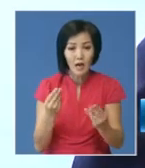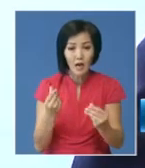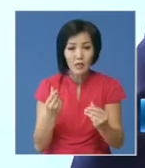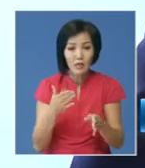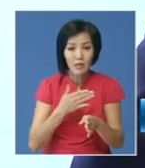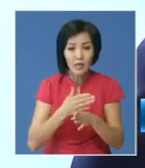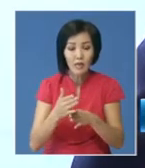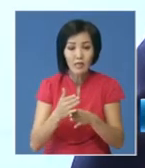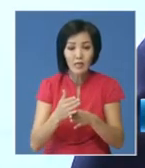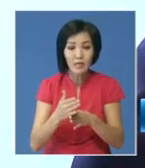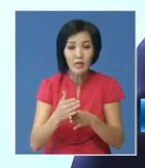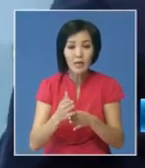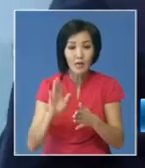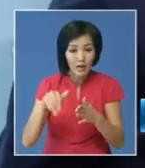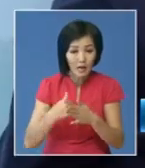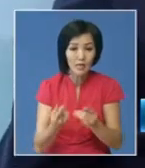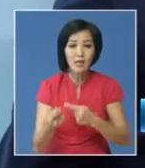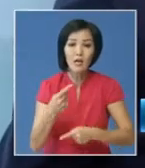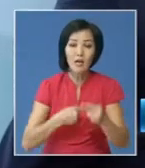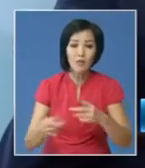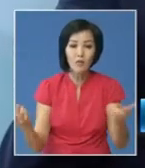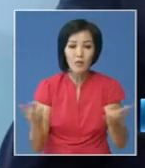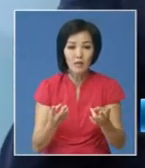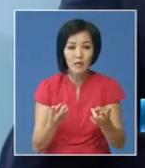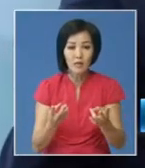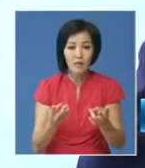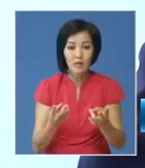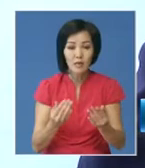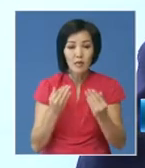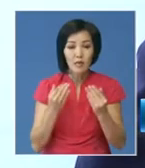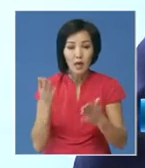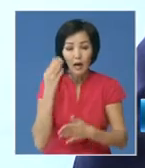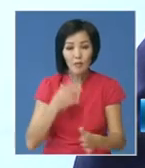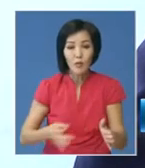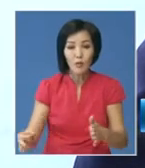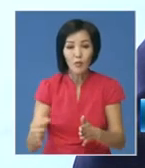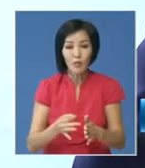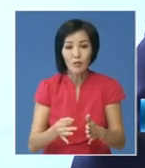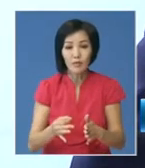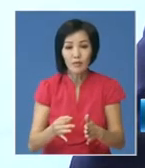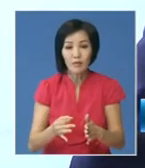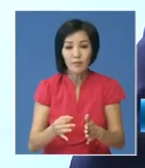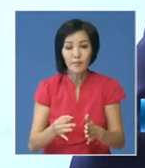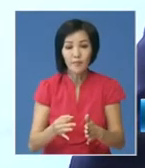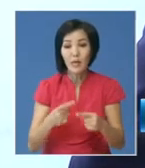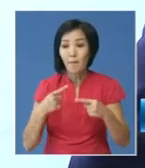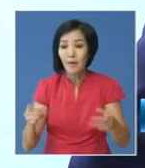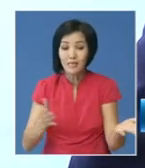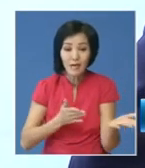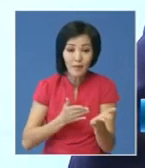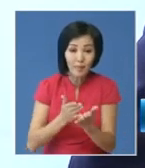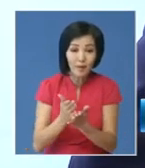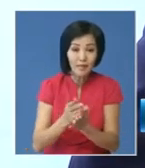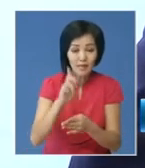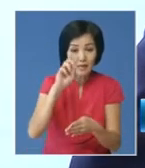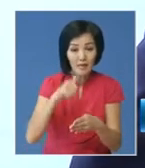өздеріне қайтадан СПК арқылы қайтарылады. Байқап отырсам, қазір Алматы облысы басқа бет алып, жаңаша ел